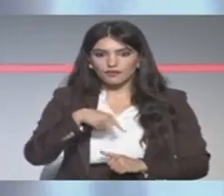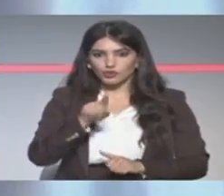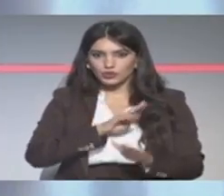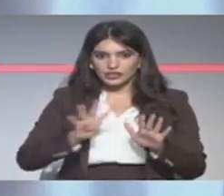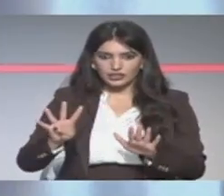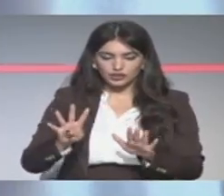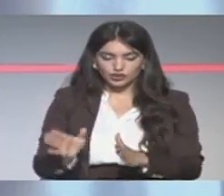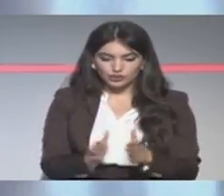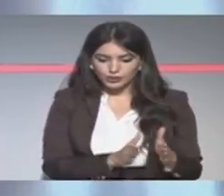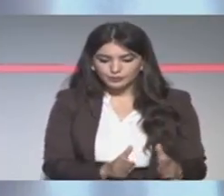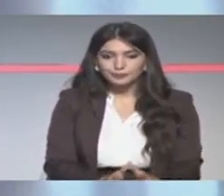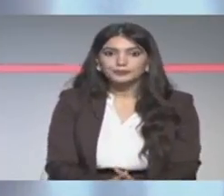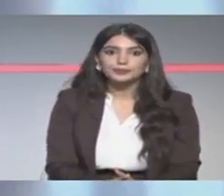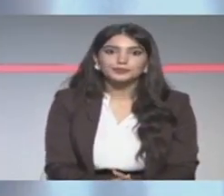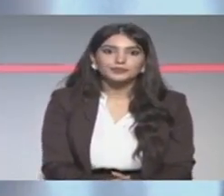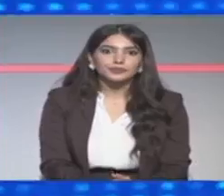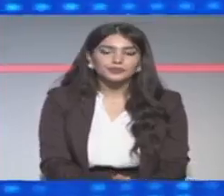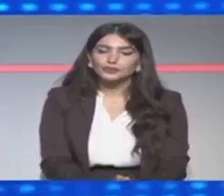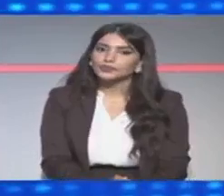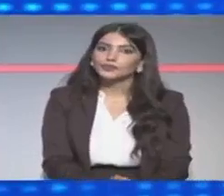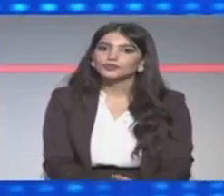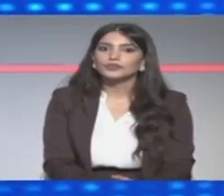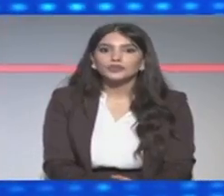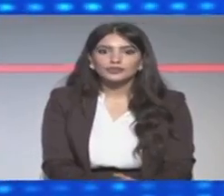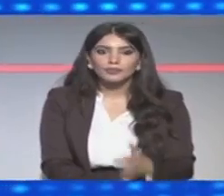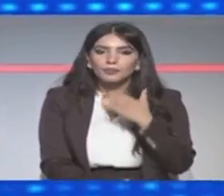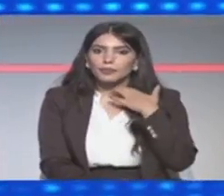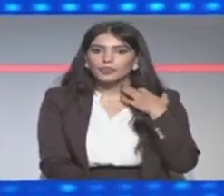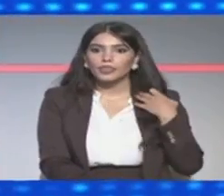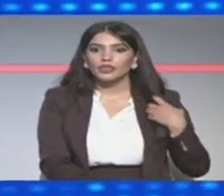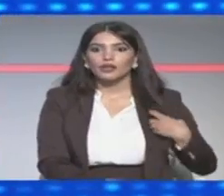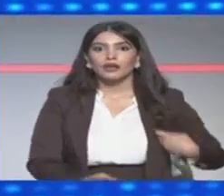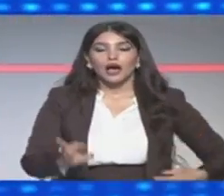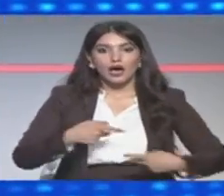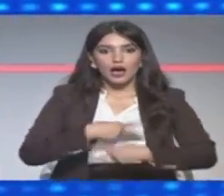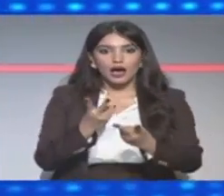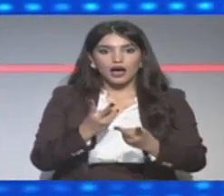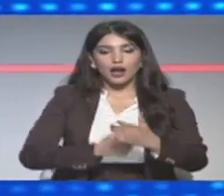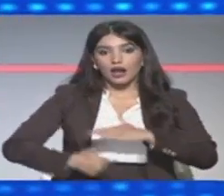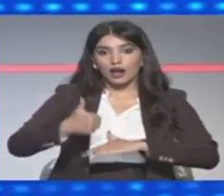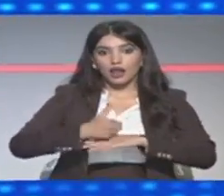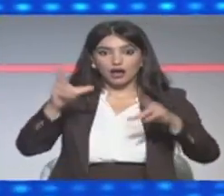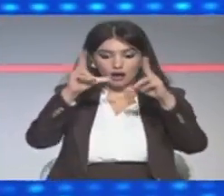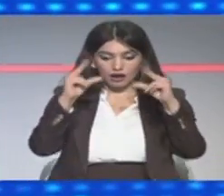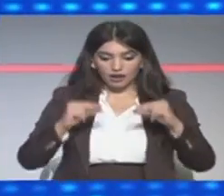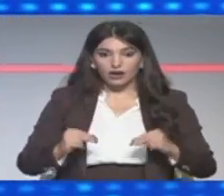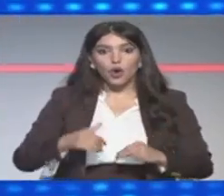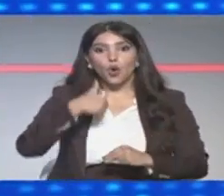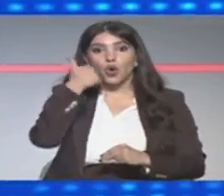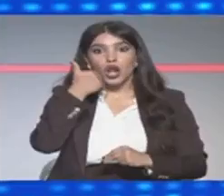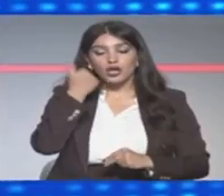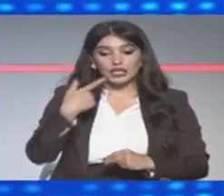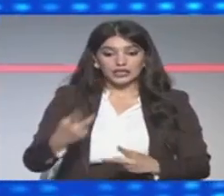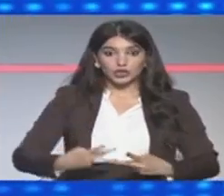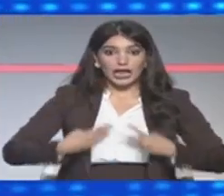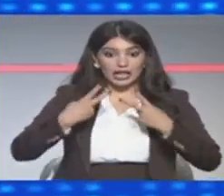2019. توصل إلى درجة أخرى. أعلن الرئيس اللبناني ميشيل عون اليوم الاثنين أن بلاده تواجه